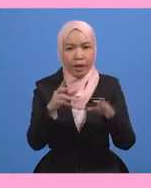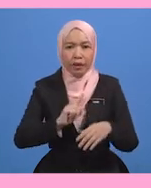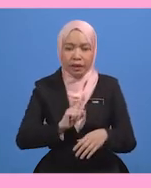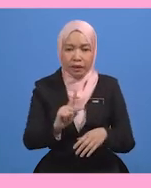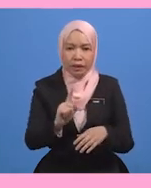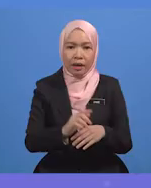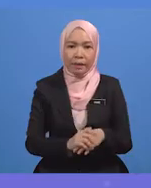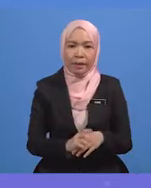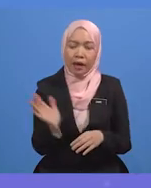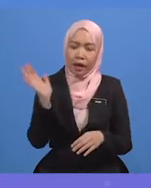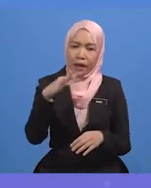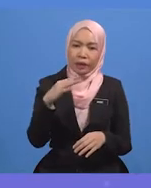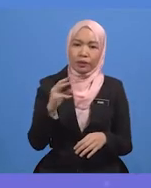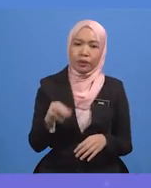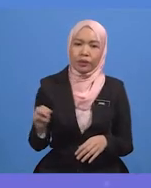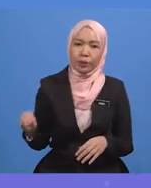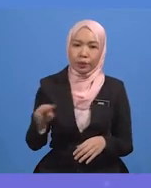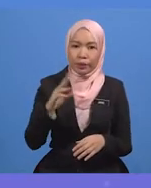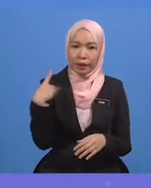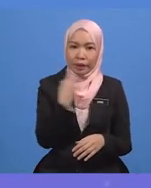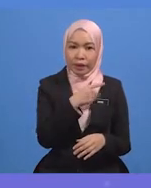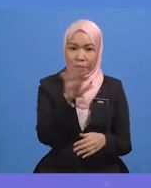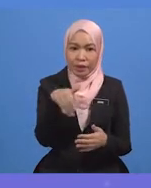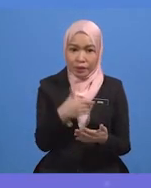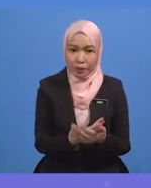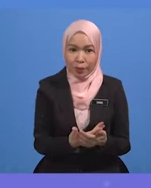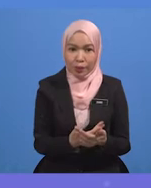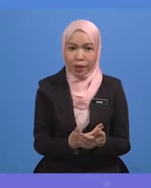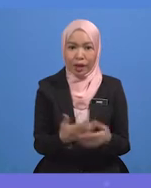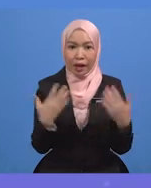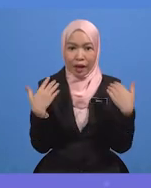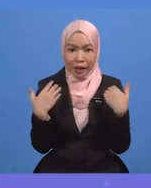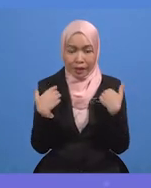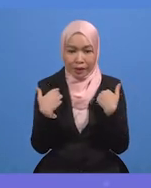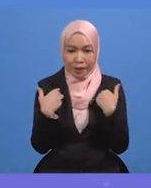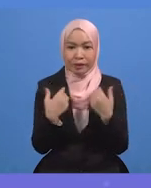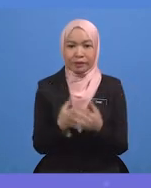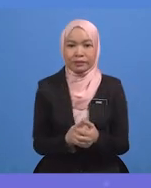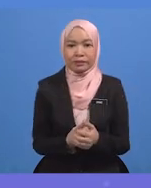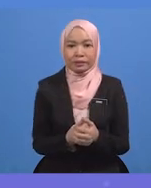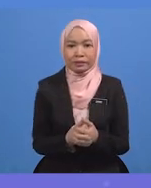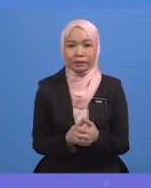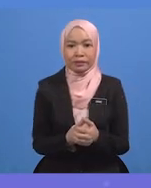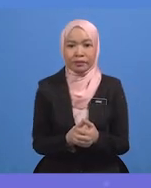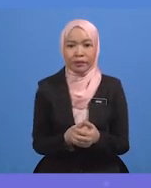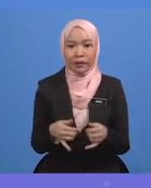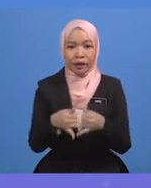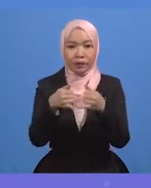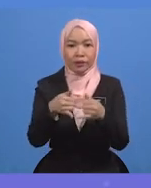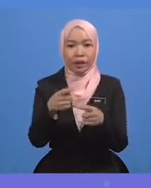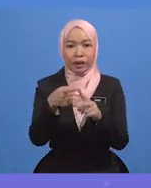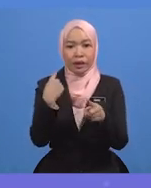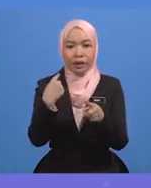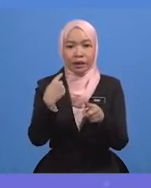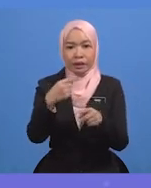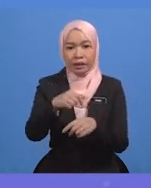masing-masing. Ayuh murid-murid, kita semua ada kecenderungan bakat yang Allah anugerahkan. Siapa yang